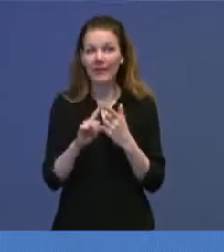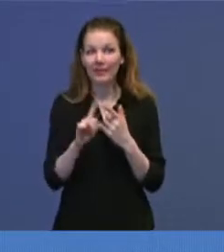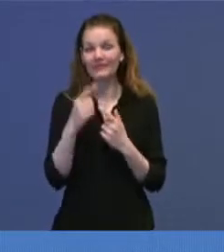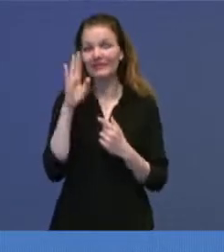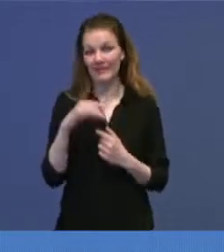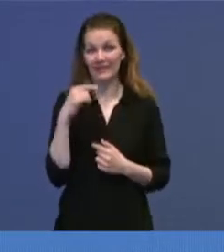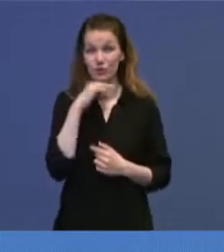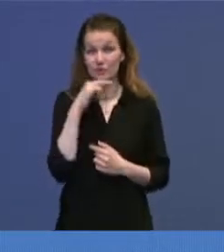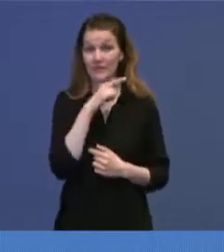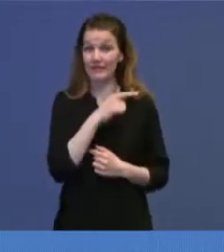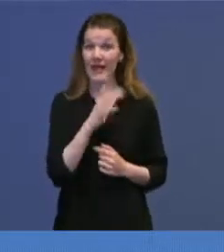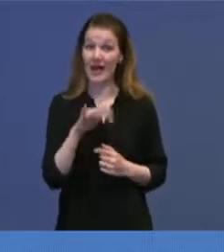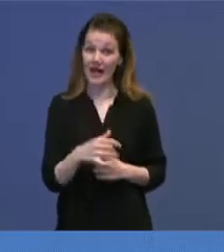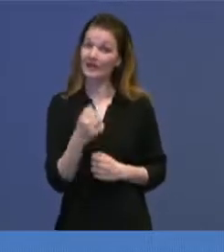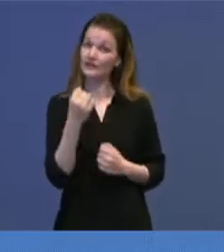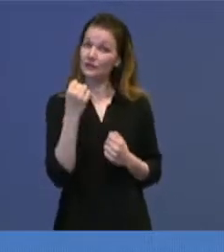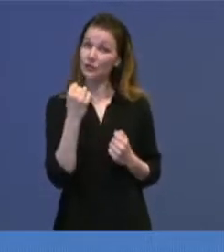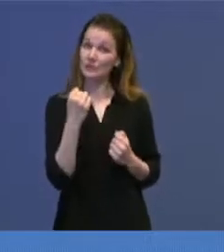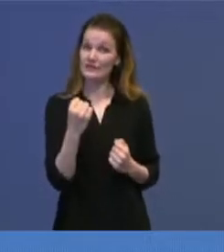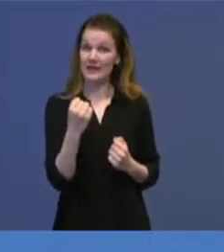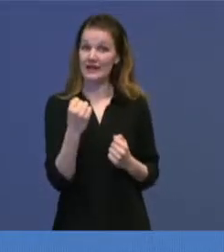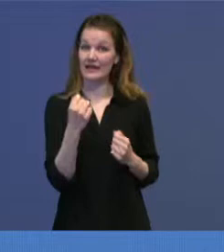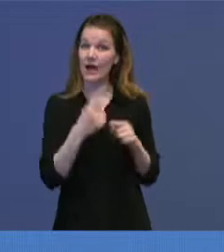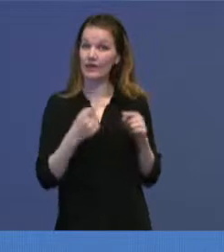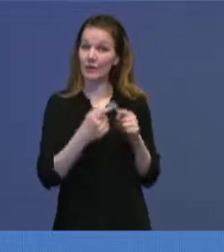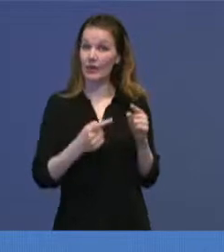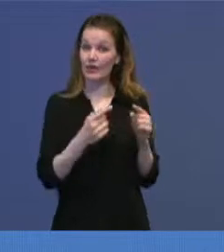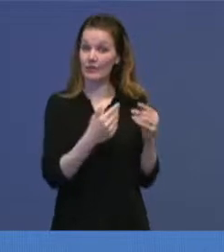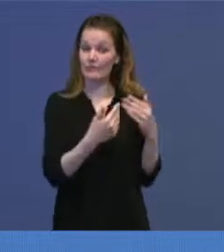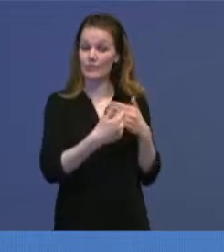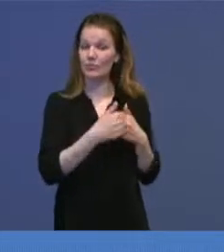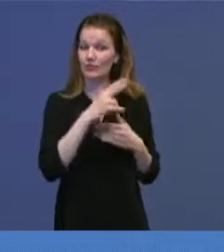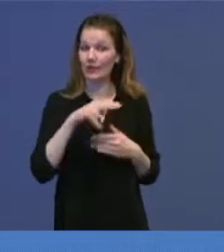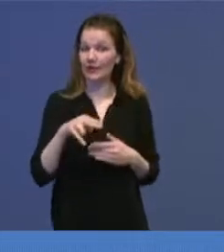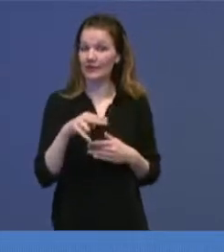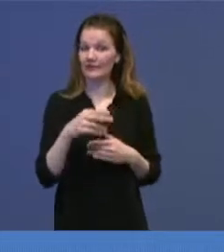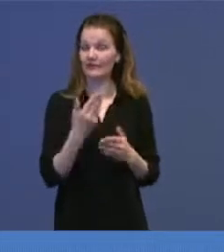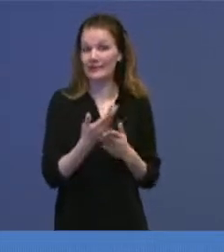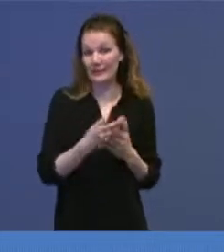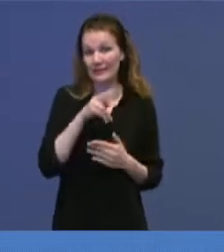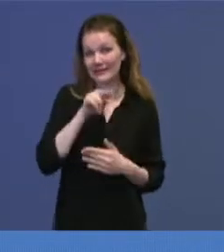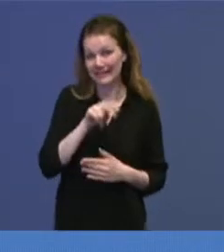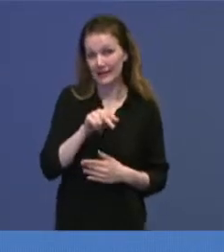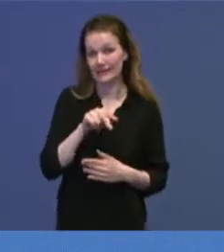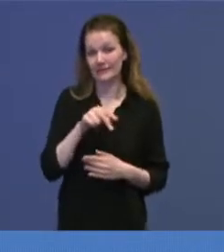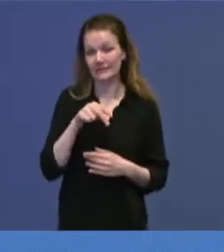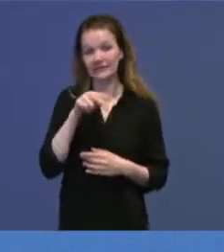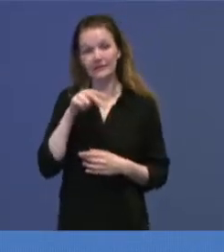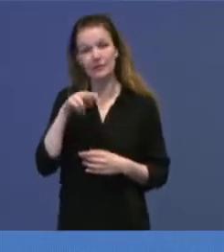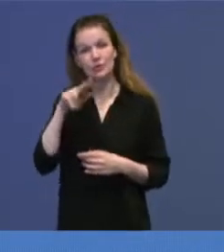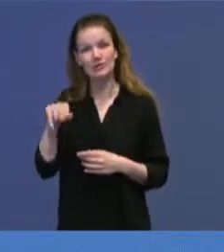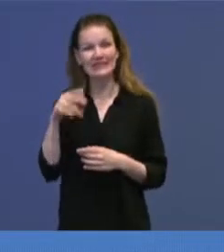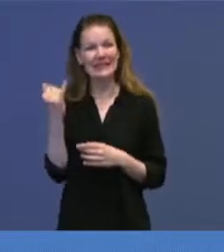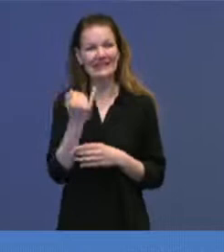kjent trusselaktør mot Norge, særlig I det digitale domenet. Vi vet at digitale angrep på norsk infrastruktur eller norske interesser